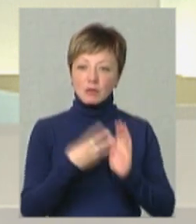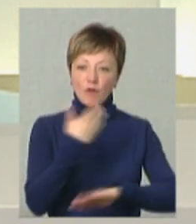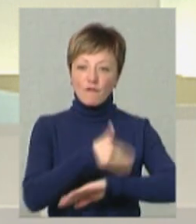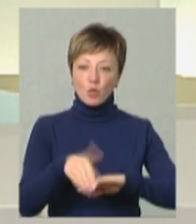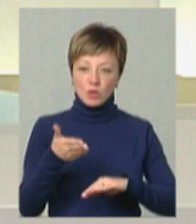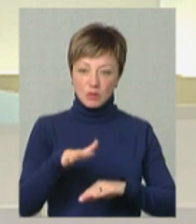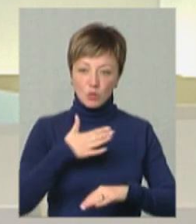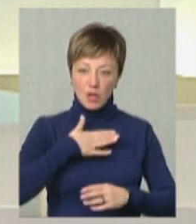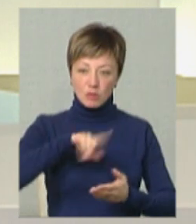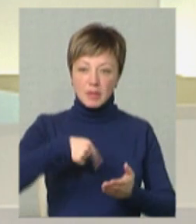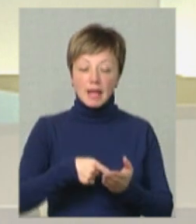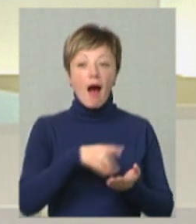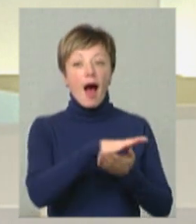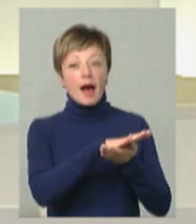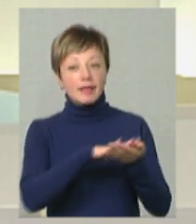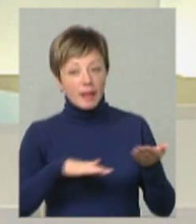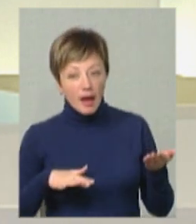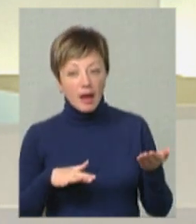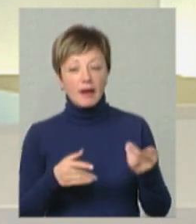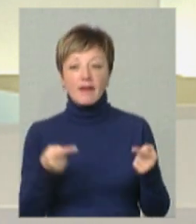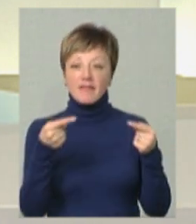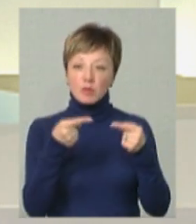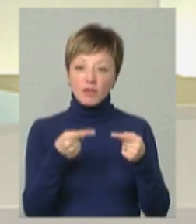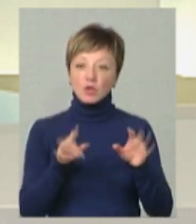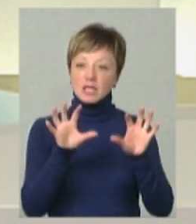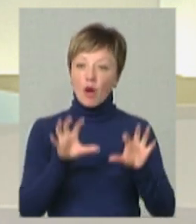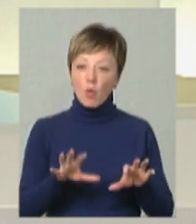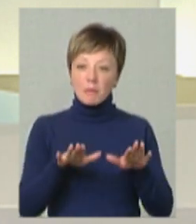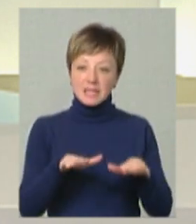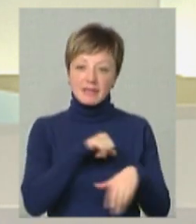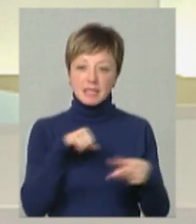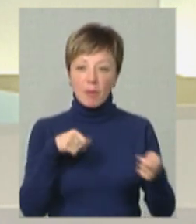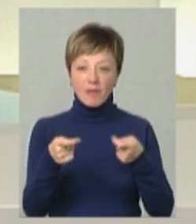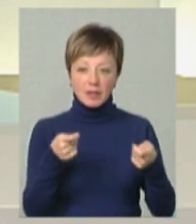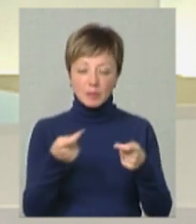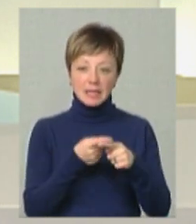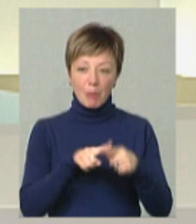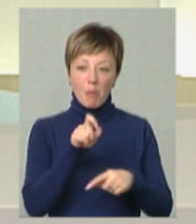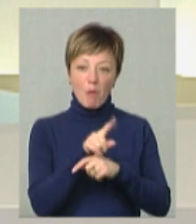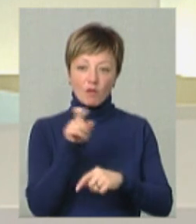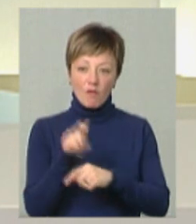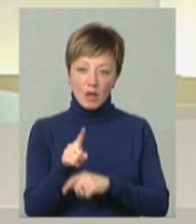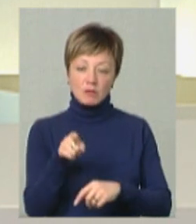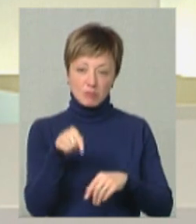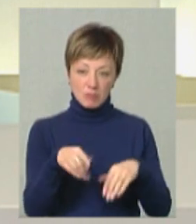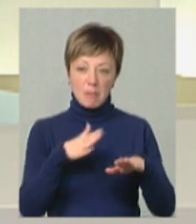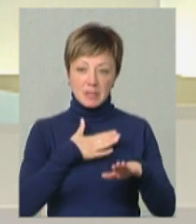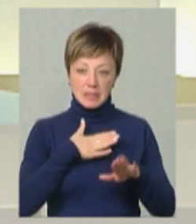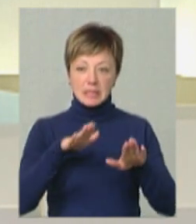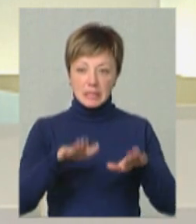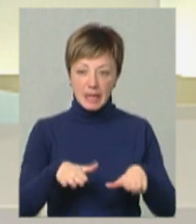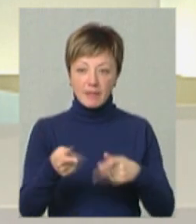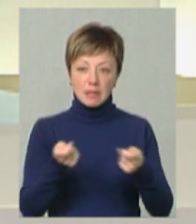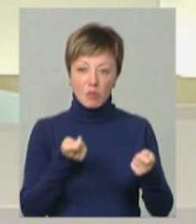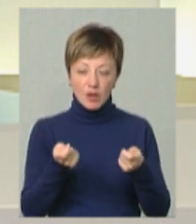нашому місті. А далі, відповідно до закону про місцеве самоврядування, тими повноваженнями, які наділені орган